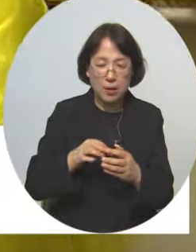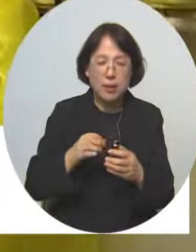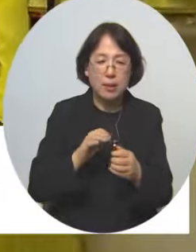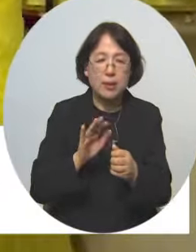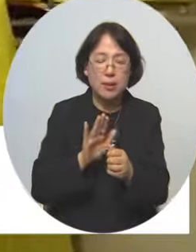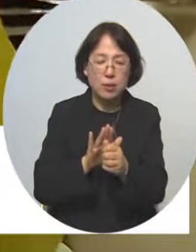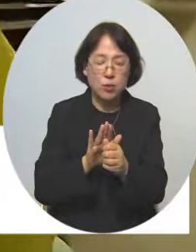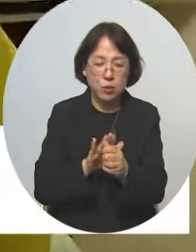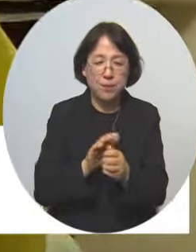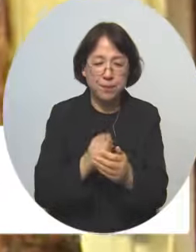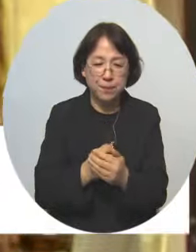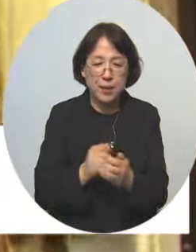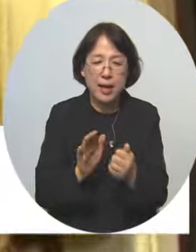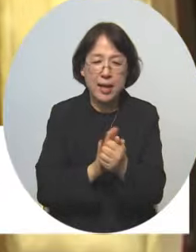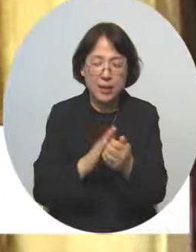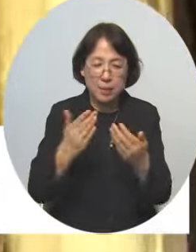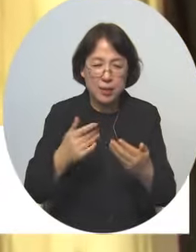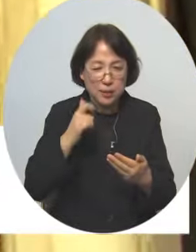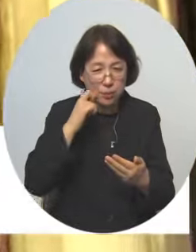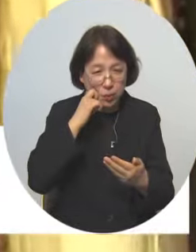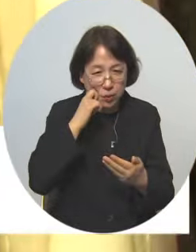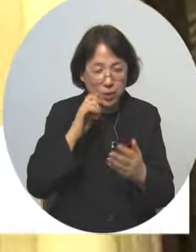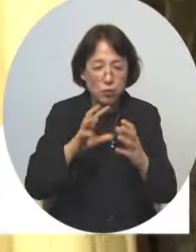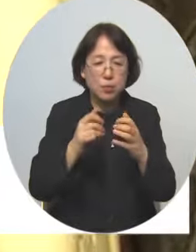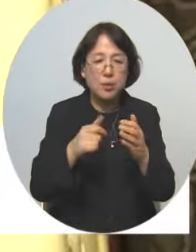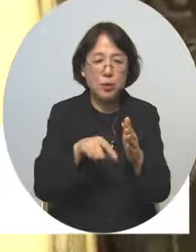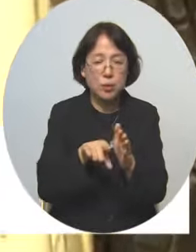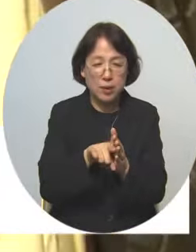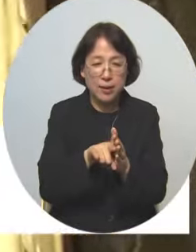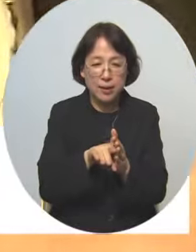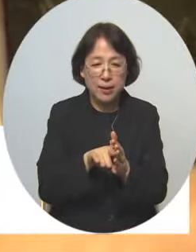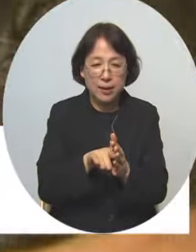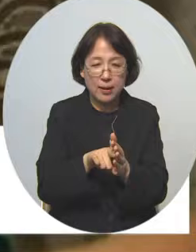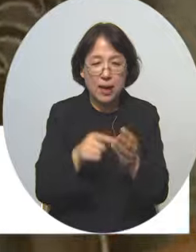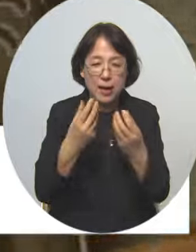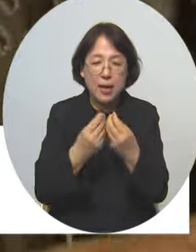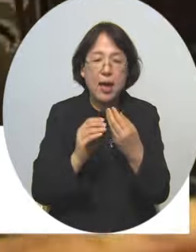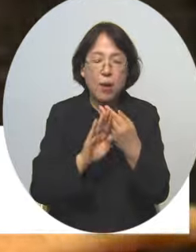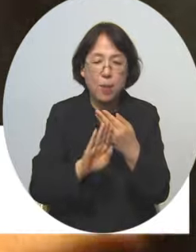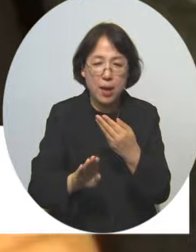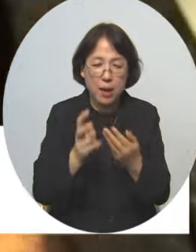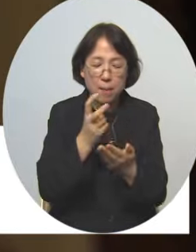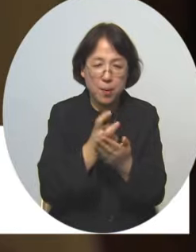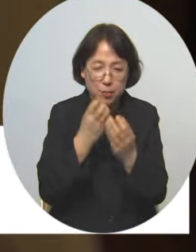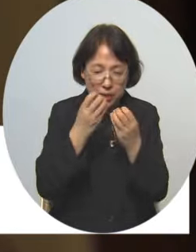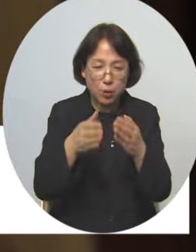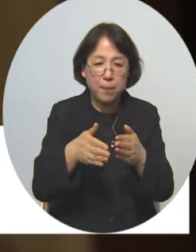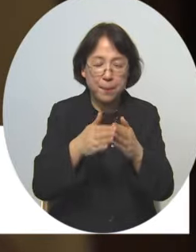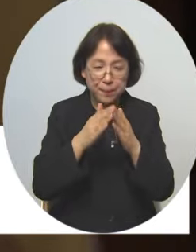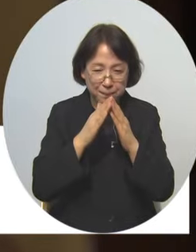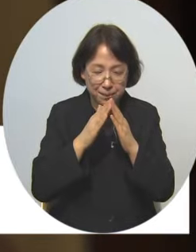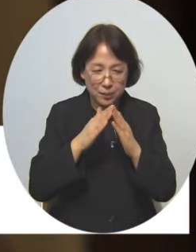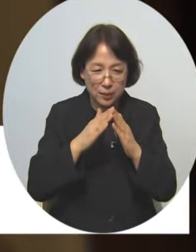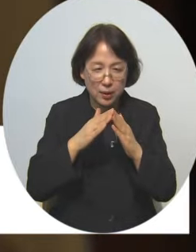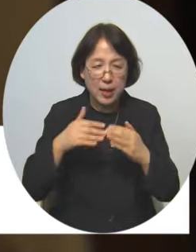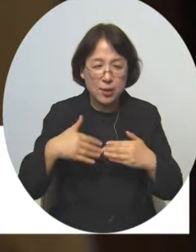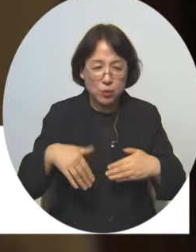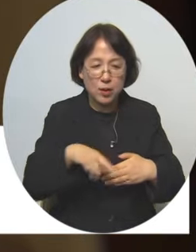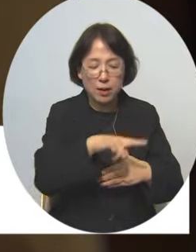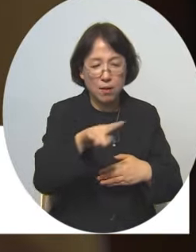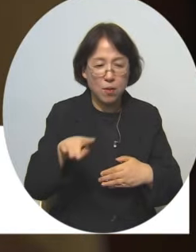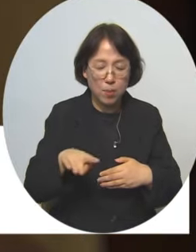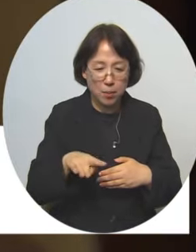그동안 에너지 바우처 혜택을 받지 못한 쪽방 주민을 위해 예외 지급 규정을 신설했습니다. 정부는 많은 취약계층이 예외 지급